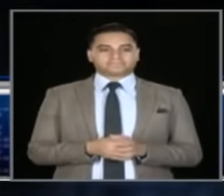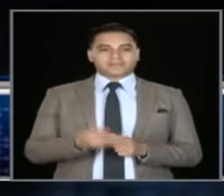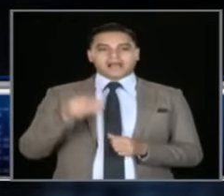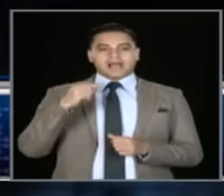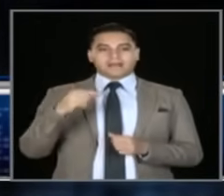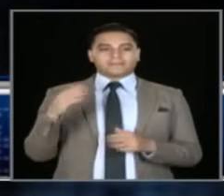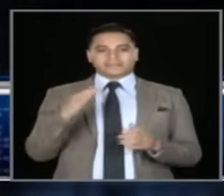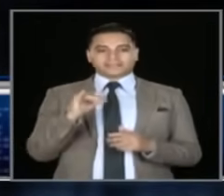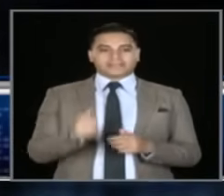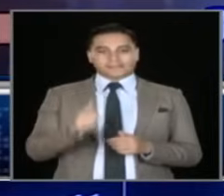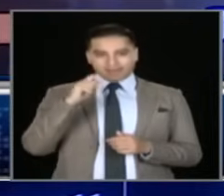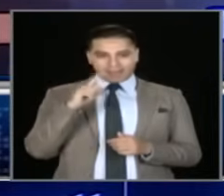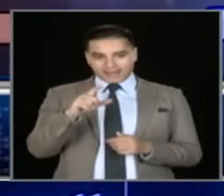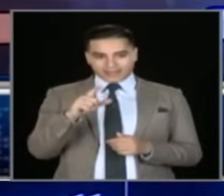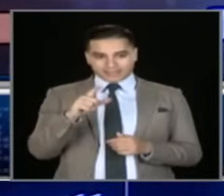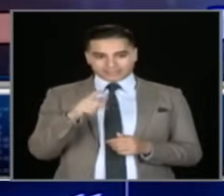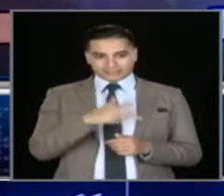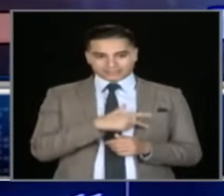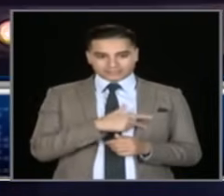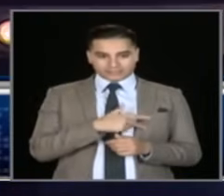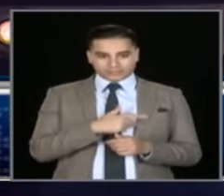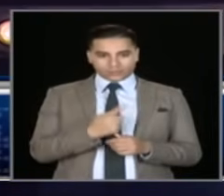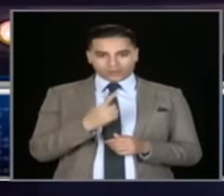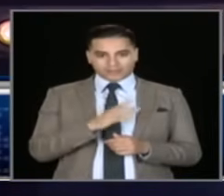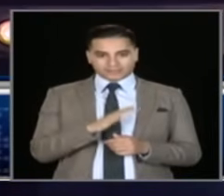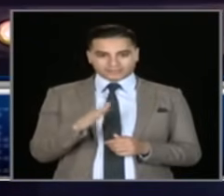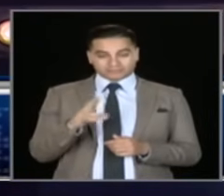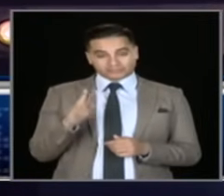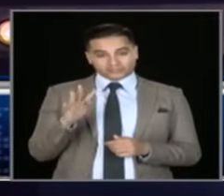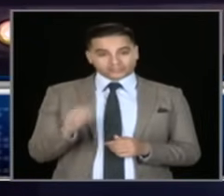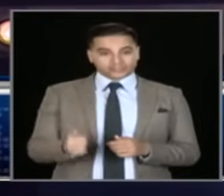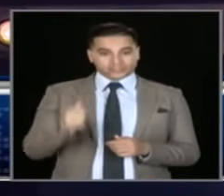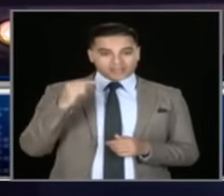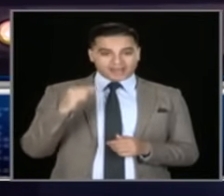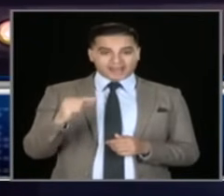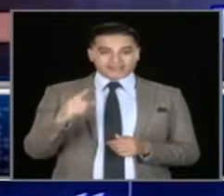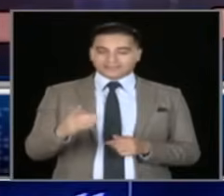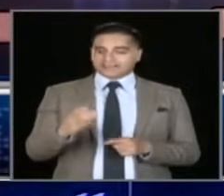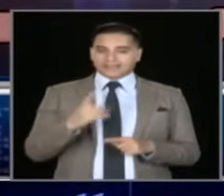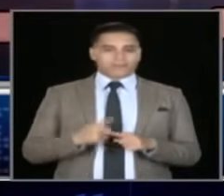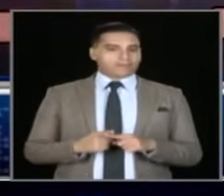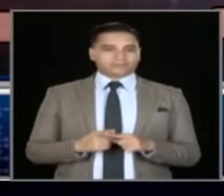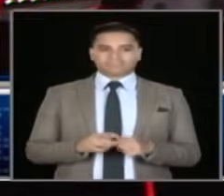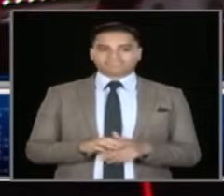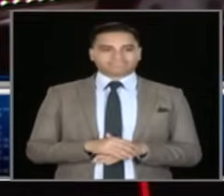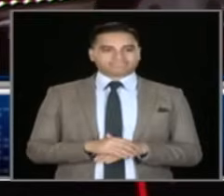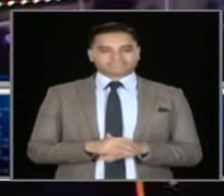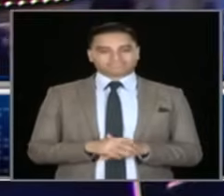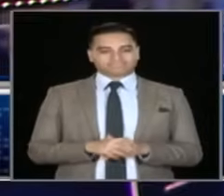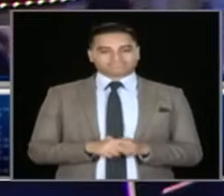أحمد جمال. تشاد. واحدة بس. تشاد إجابة خاطئة.